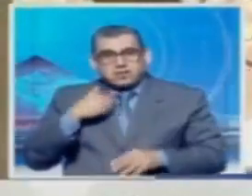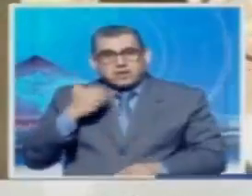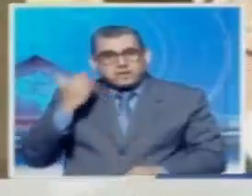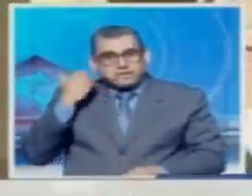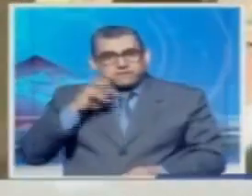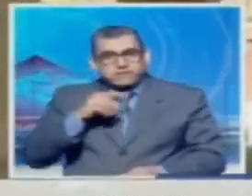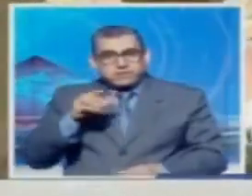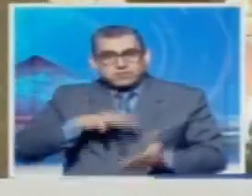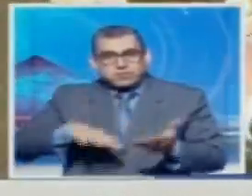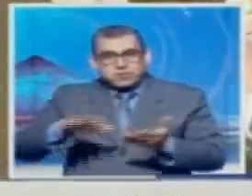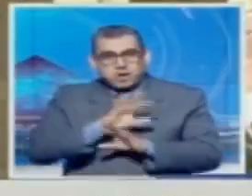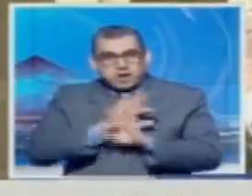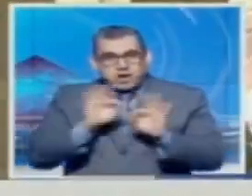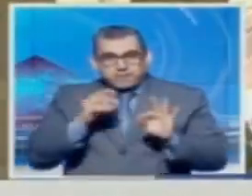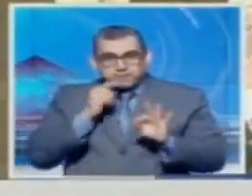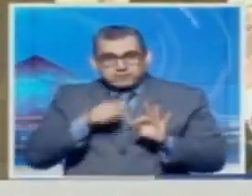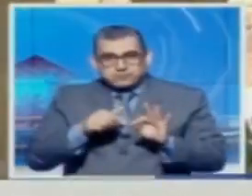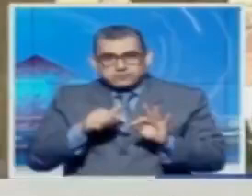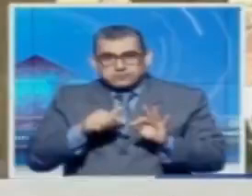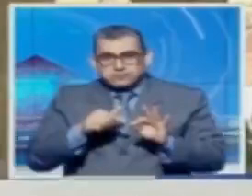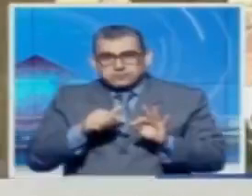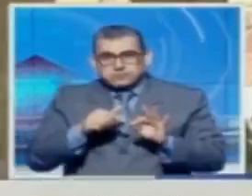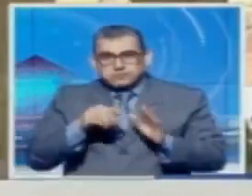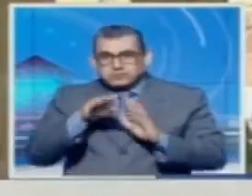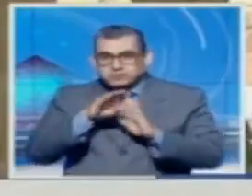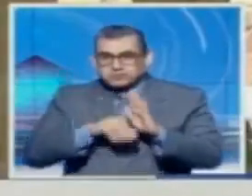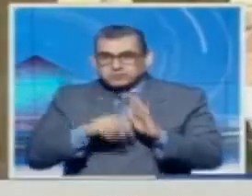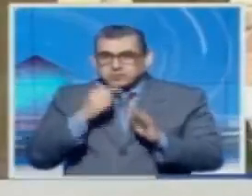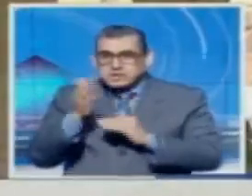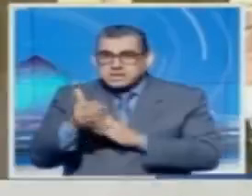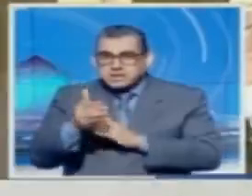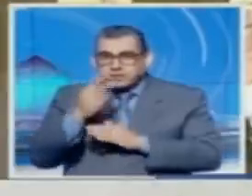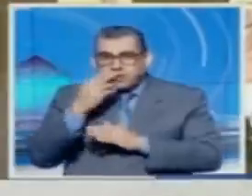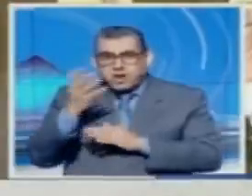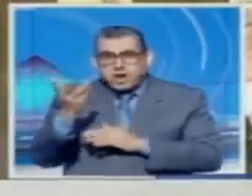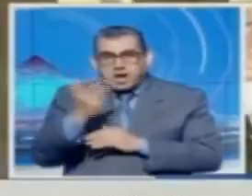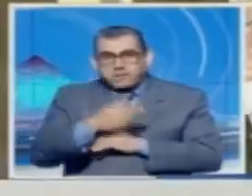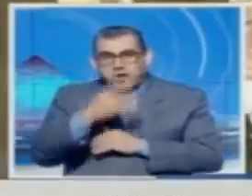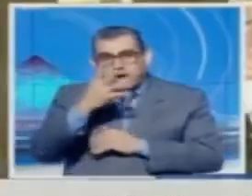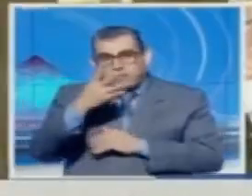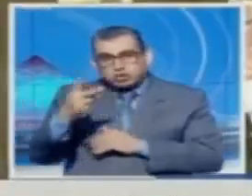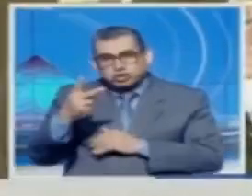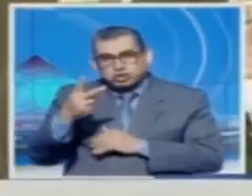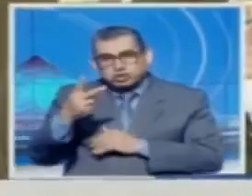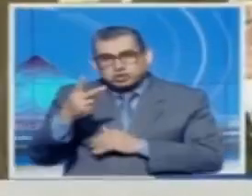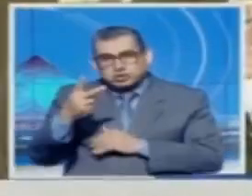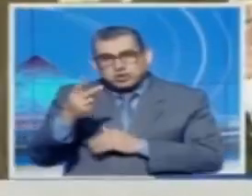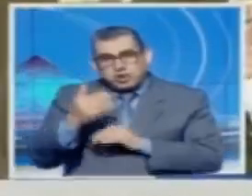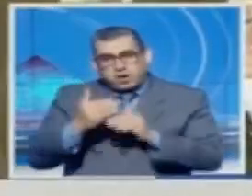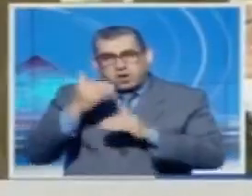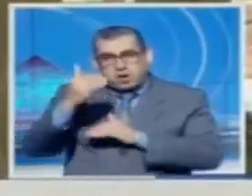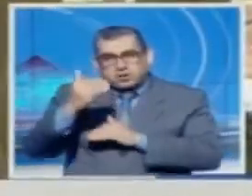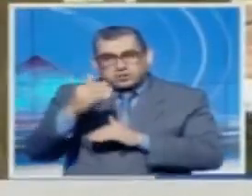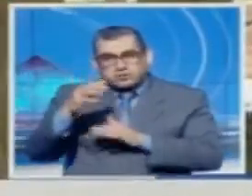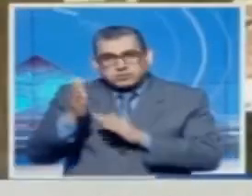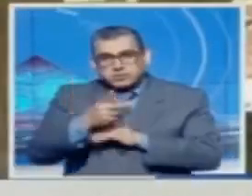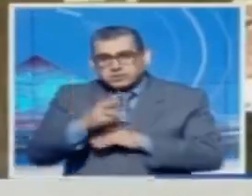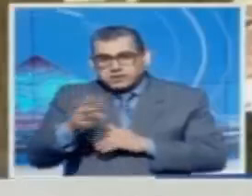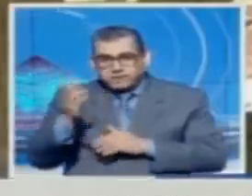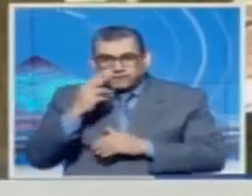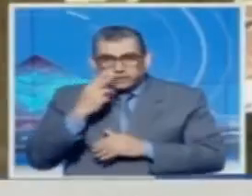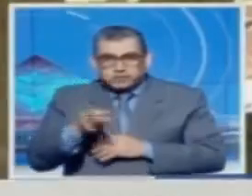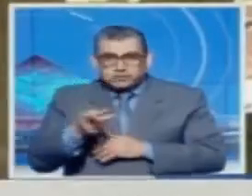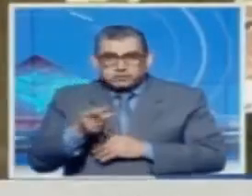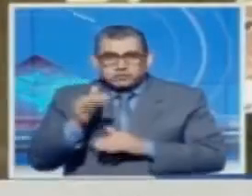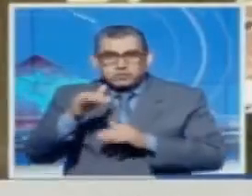بيها اليوم كله. وحضراتكم في كمان عندنا معمل أسماك فيه حوالي 24 أو أكتر من أحواض الأسماك،